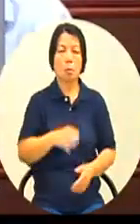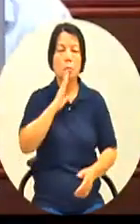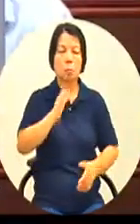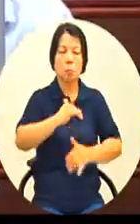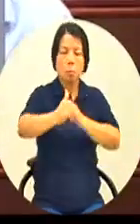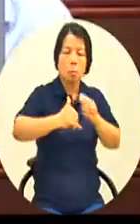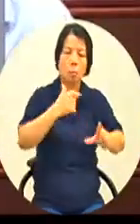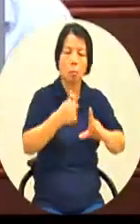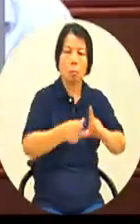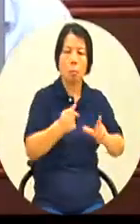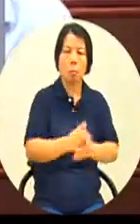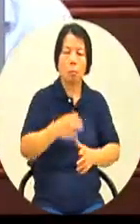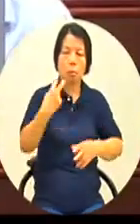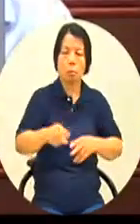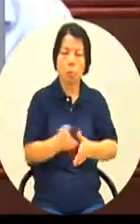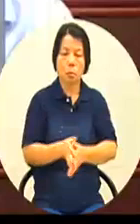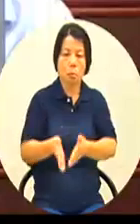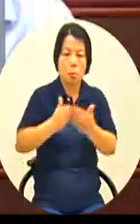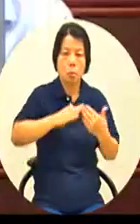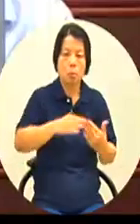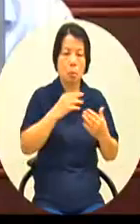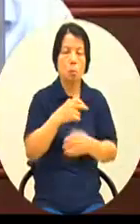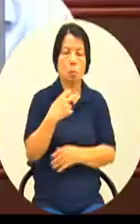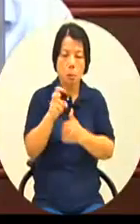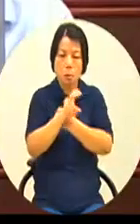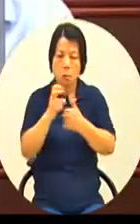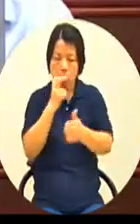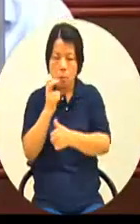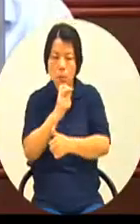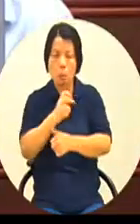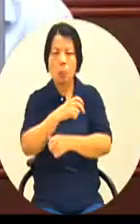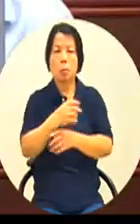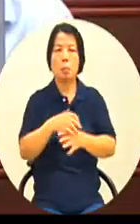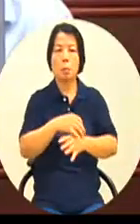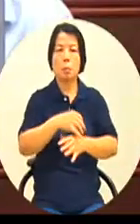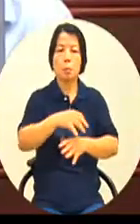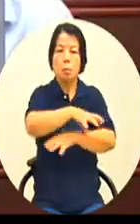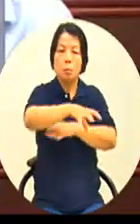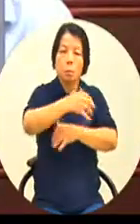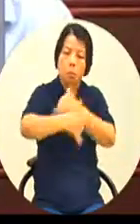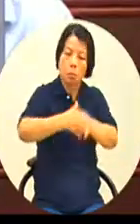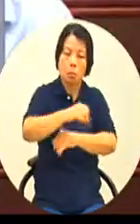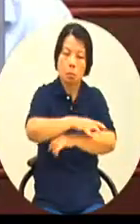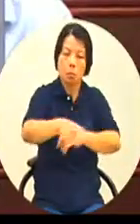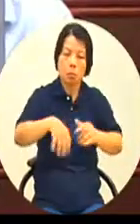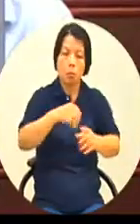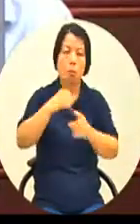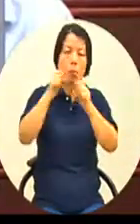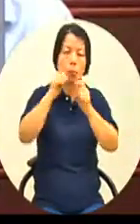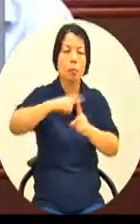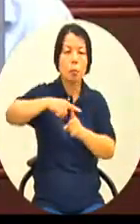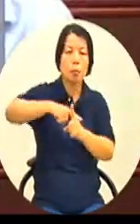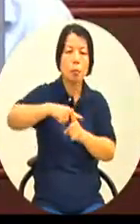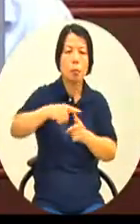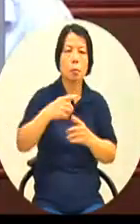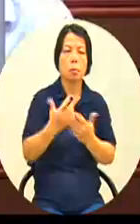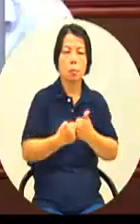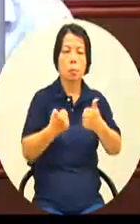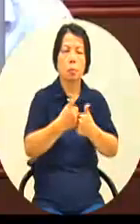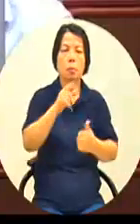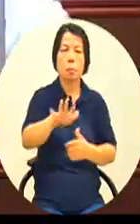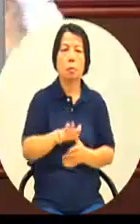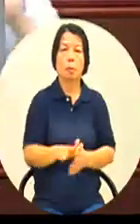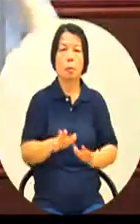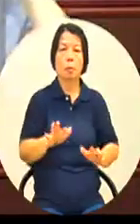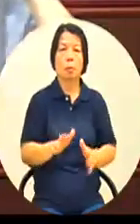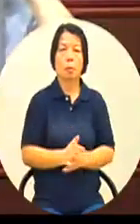区重新检视我们的生活环境品质怎么样做提升一个很重要的一个契机。那所以呢，我们不可